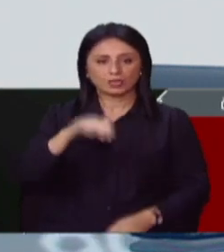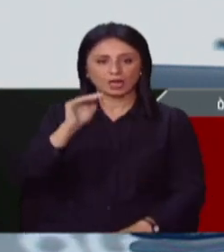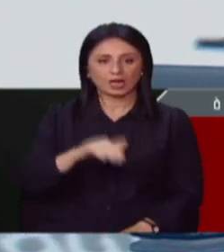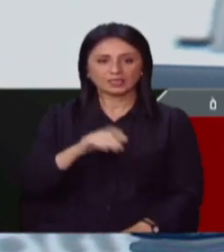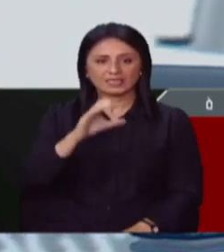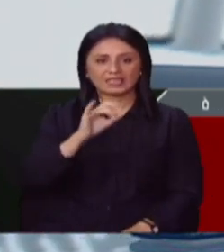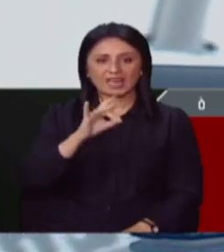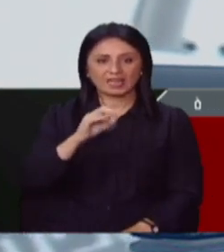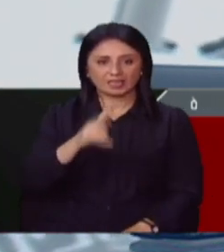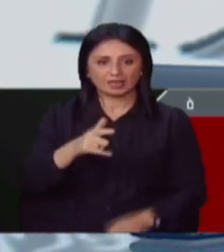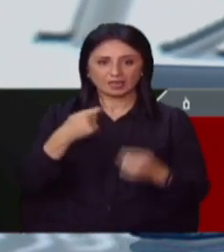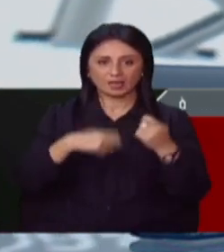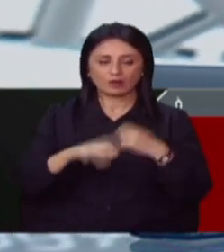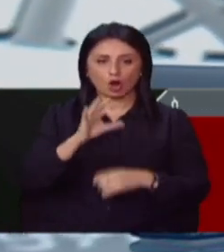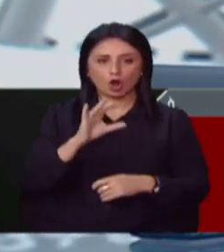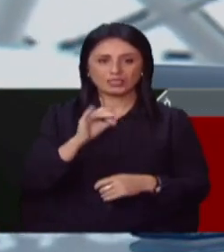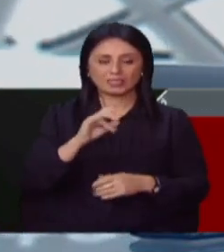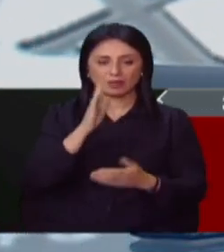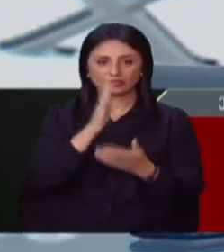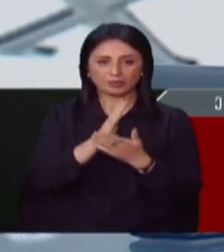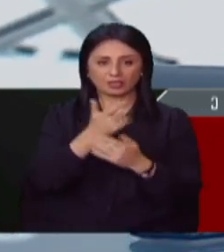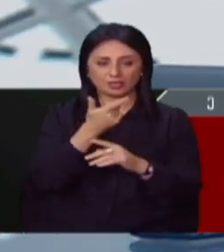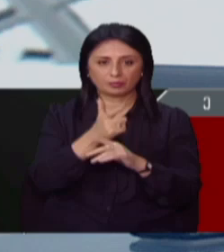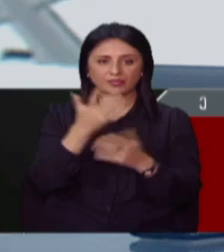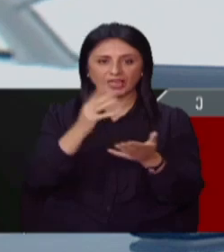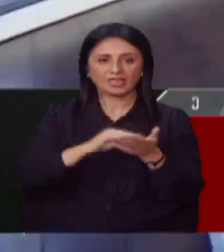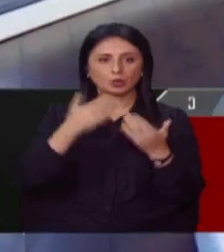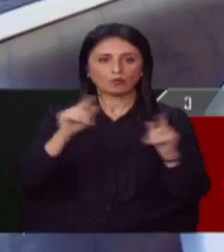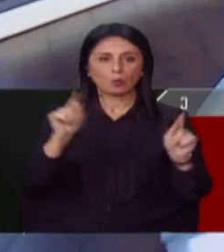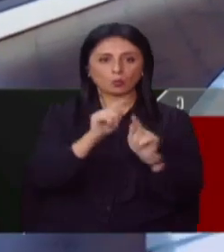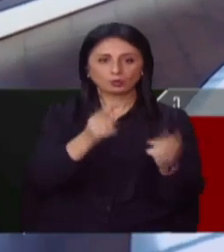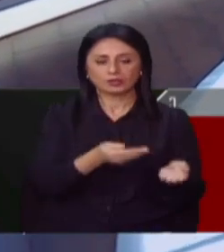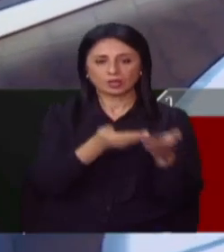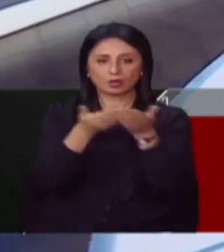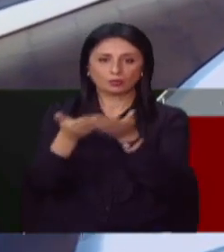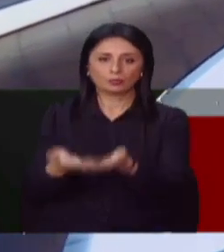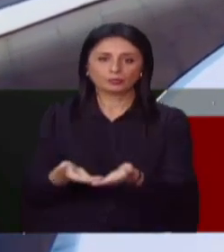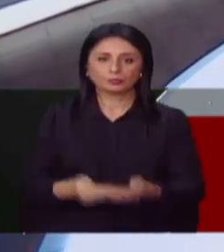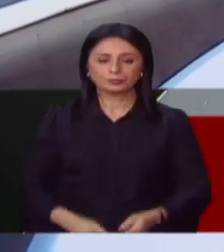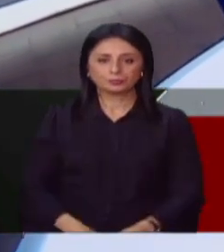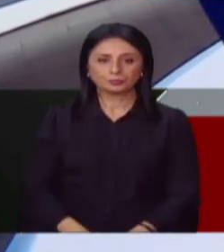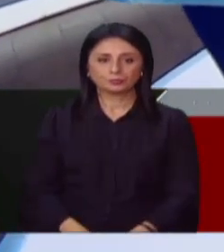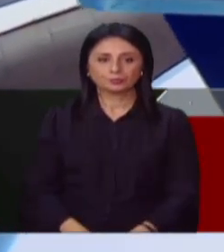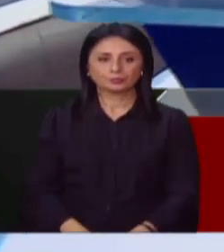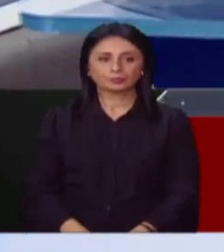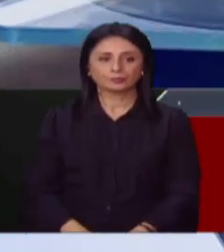1.250.000 sterlingat gaiqida geno sikmashvili gvertdeba detailebit khelnatseri ukve muzeumshia gadabzanebuli genobismet